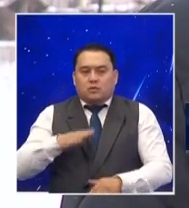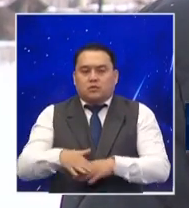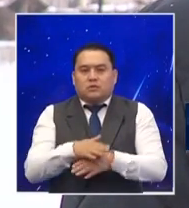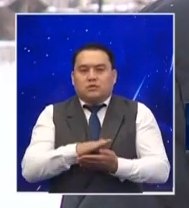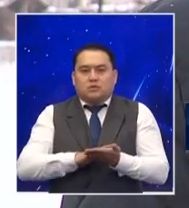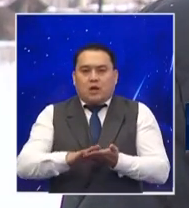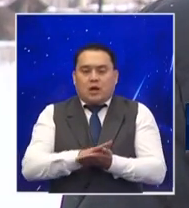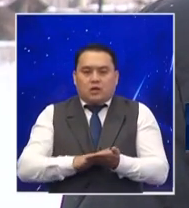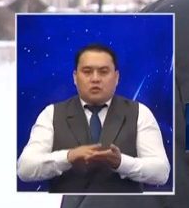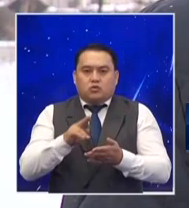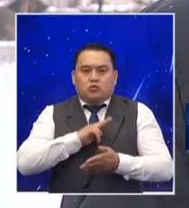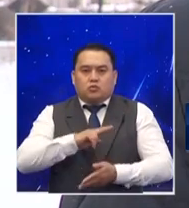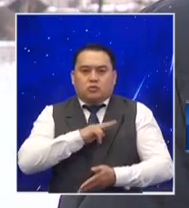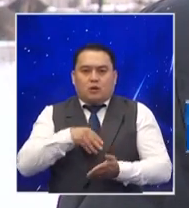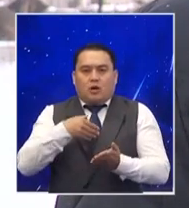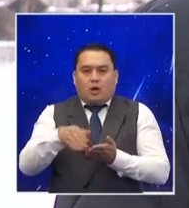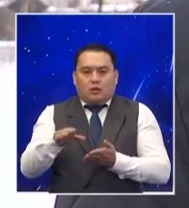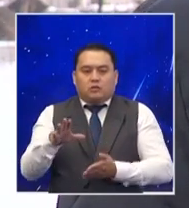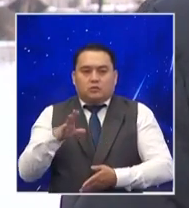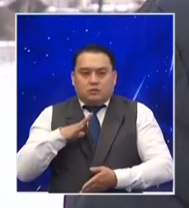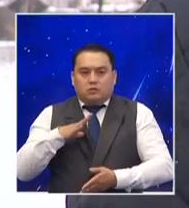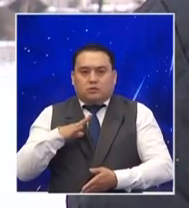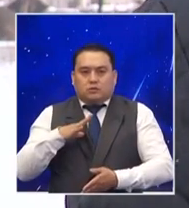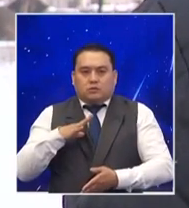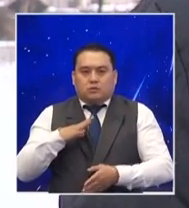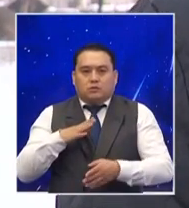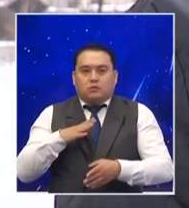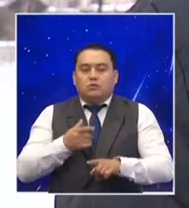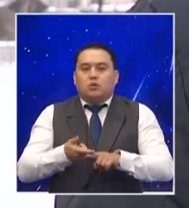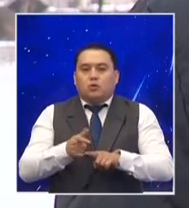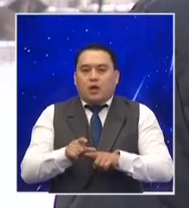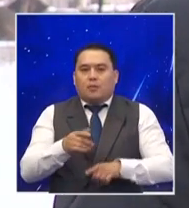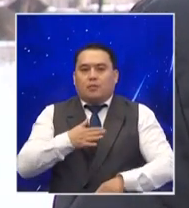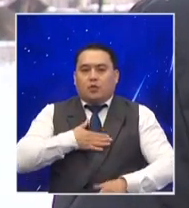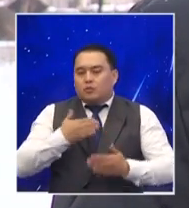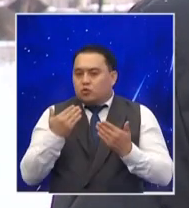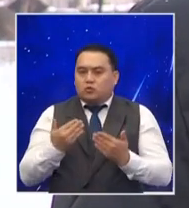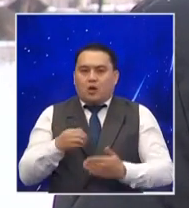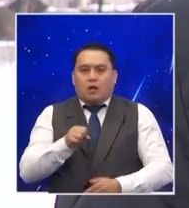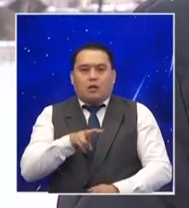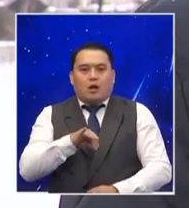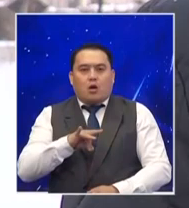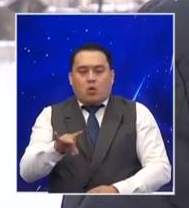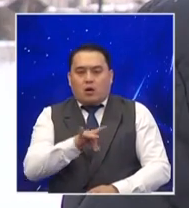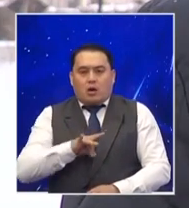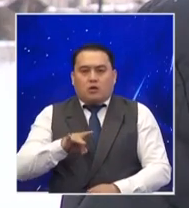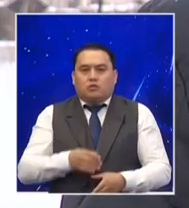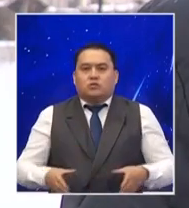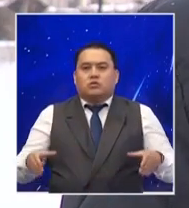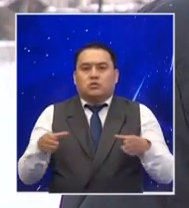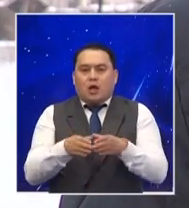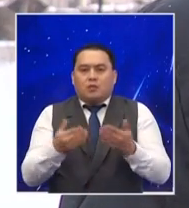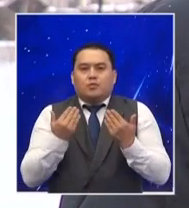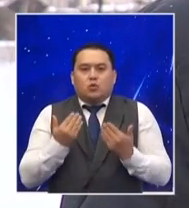алмай, сондай бір қуғын сүргінге түскенбіз. Енді бүгінде осы Алакөл ауданы желтоқсантар жиналып, осында